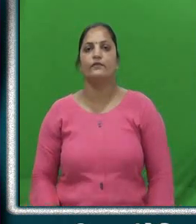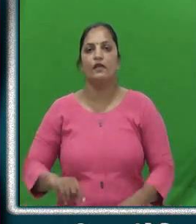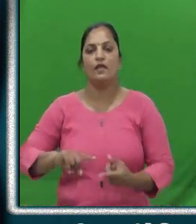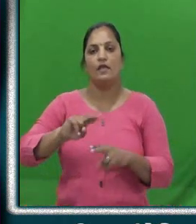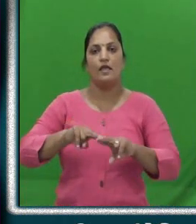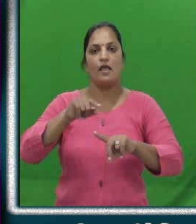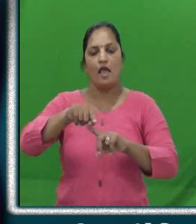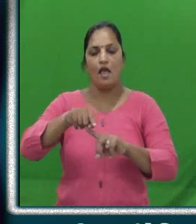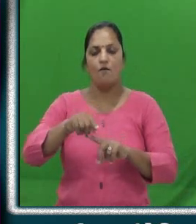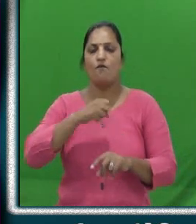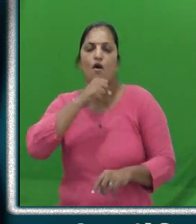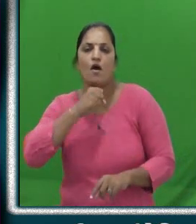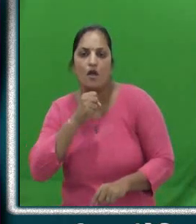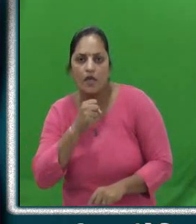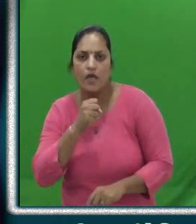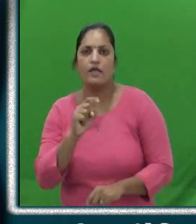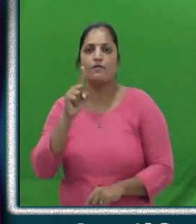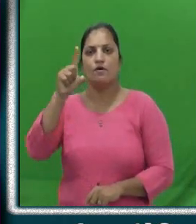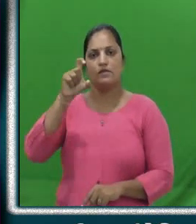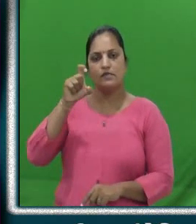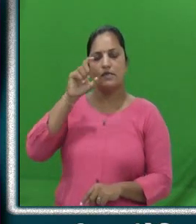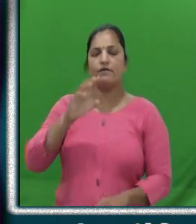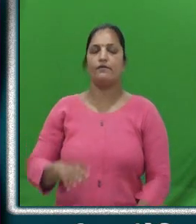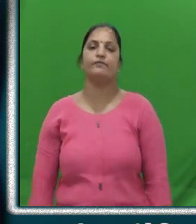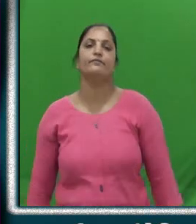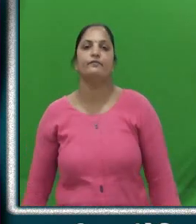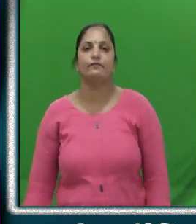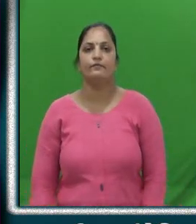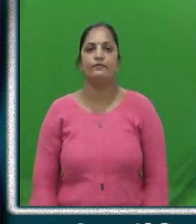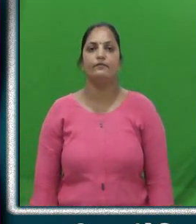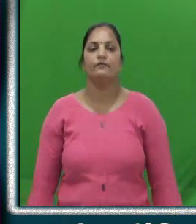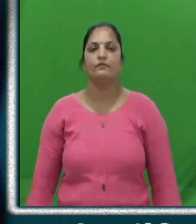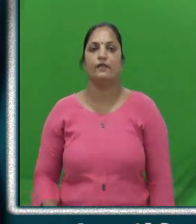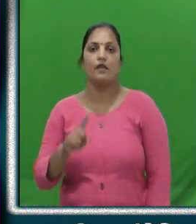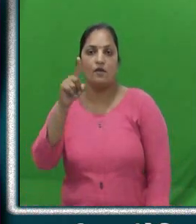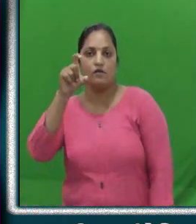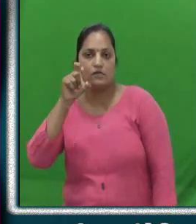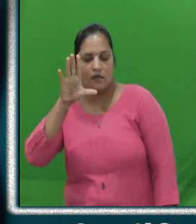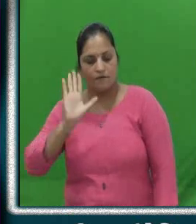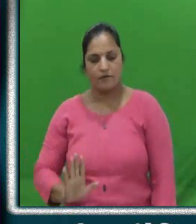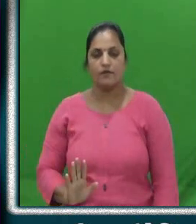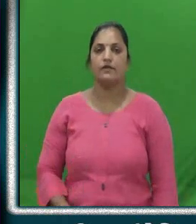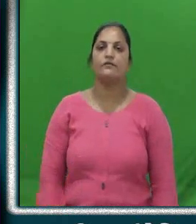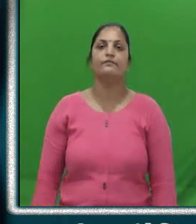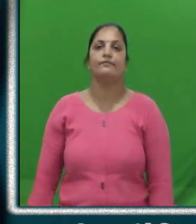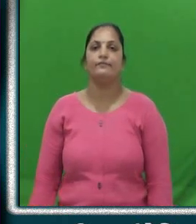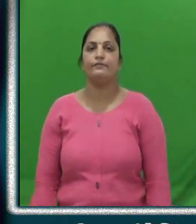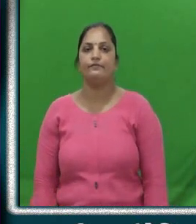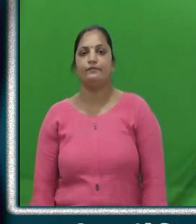EFI એટ ધ એજ ઓફ 17 શું આવશે એટ ધ એજ